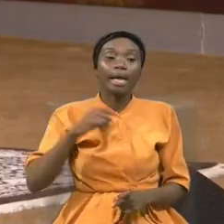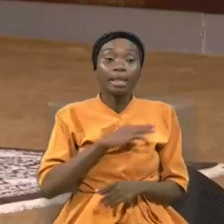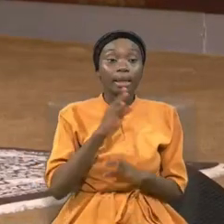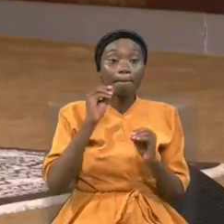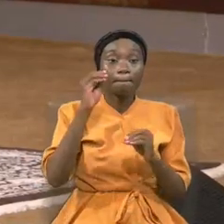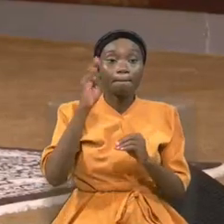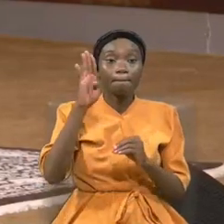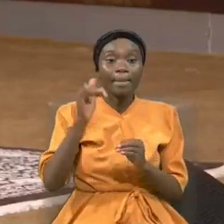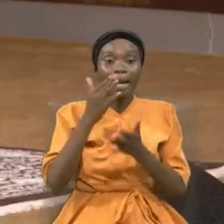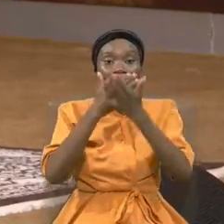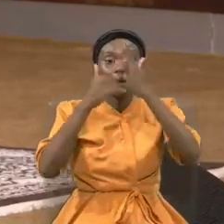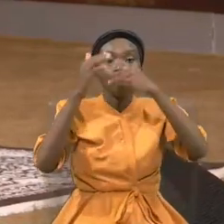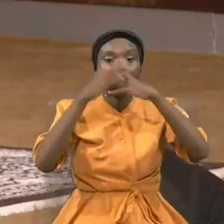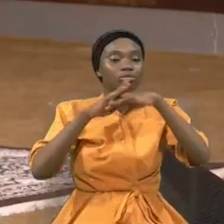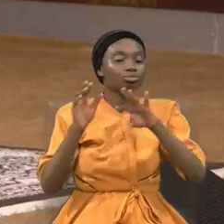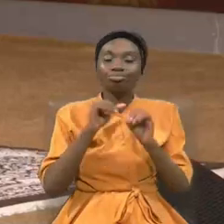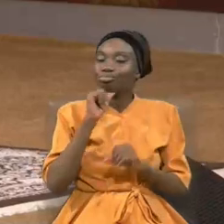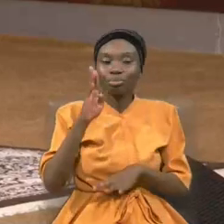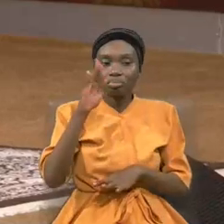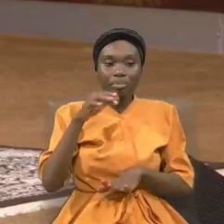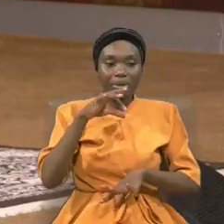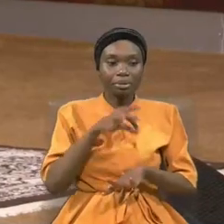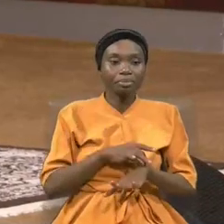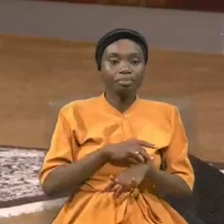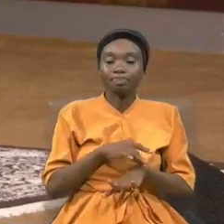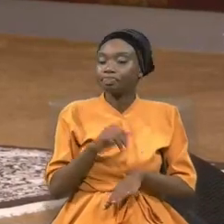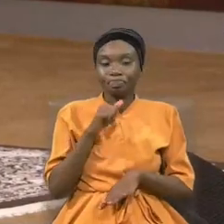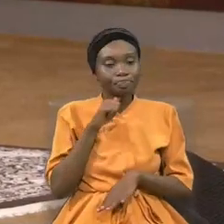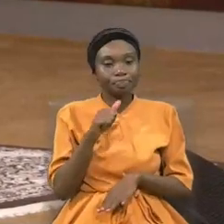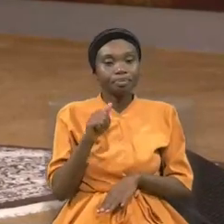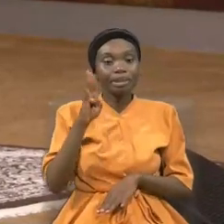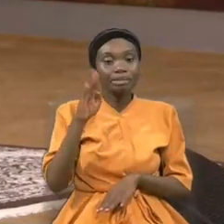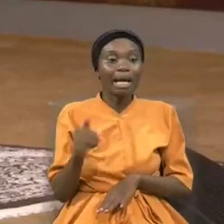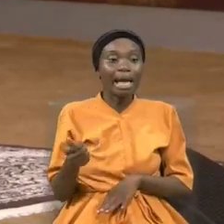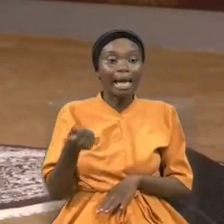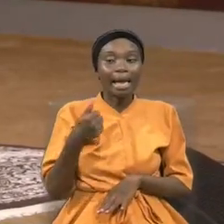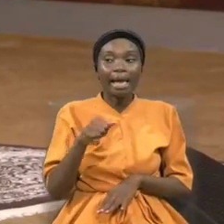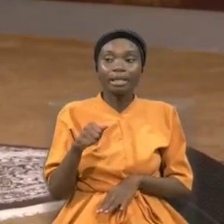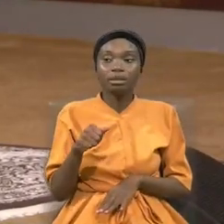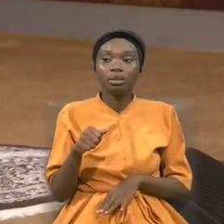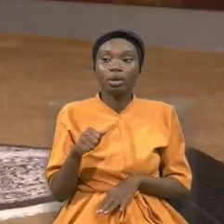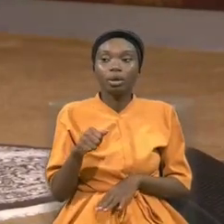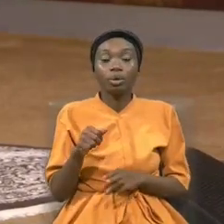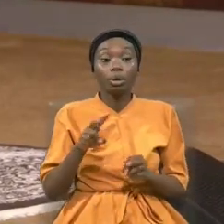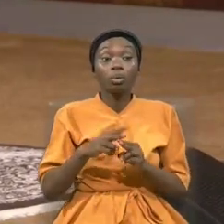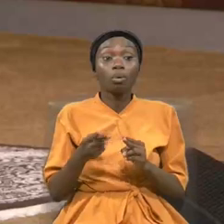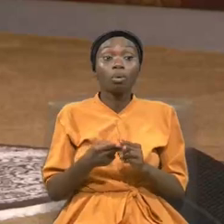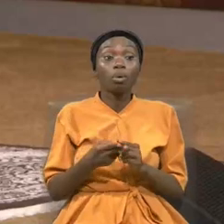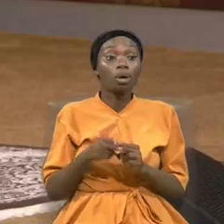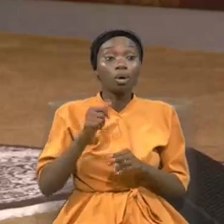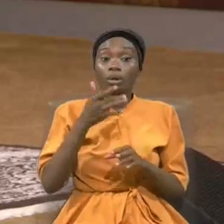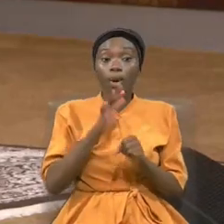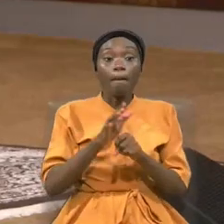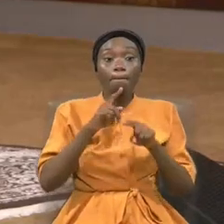ni par le ciel, ni par la terre, ni par aucun autre serment.